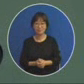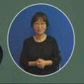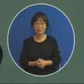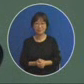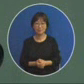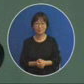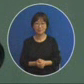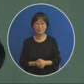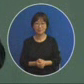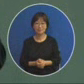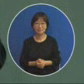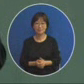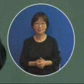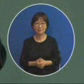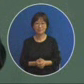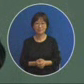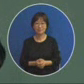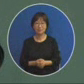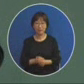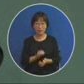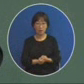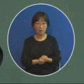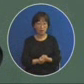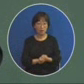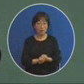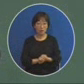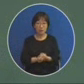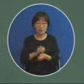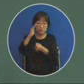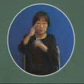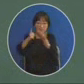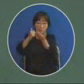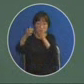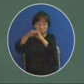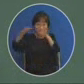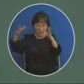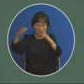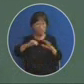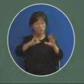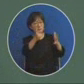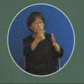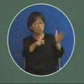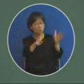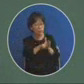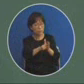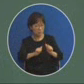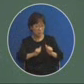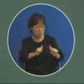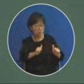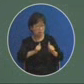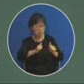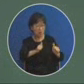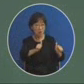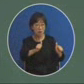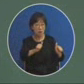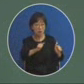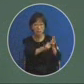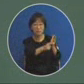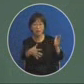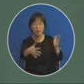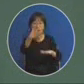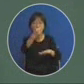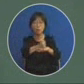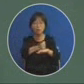증거로 시대마다 재앙이 와요. And as evidence of that, age by age disasters enters into this world. 지금 제가 얘기하는